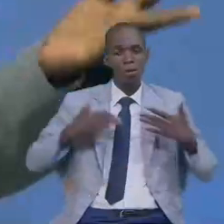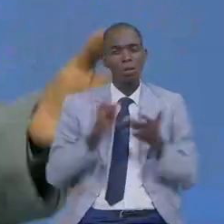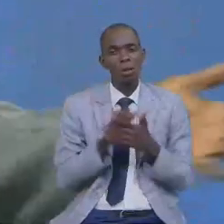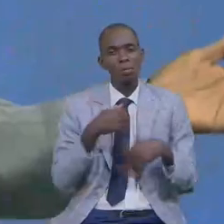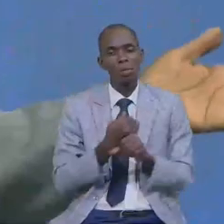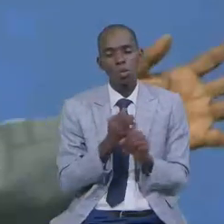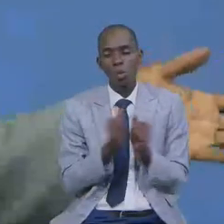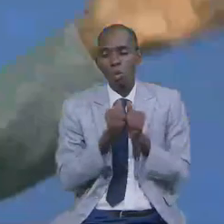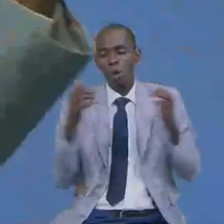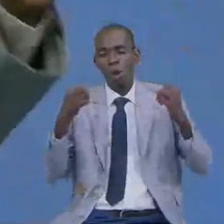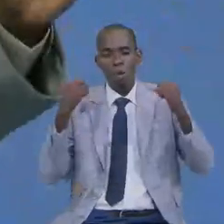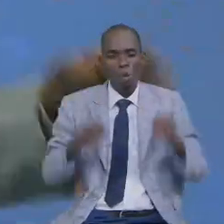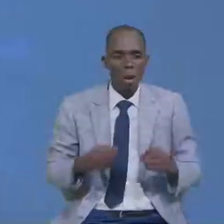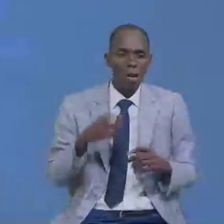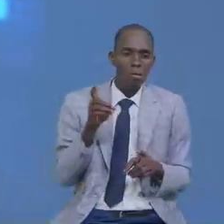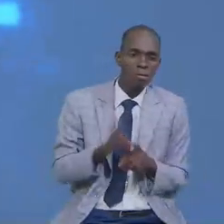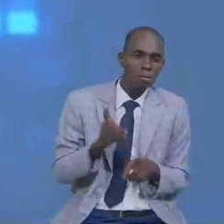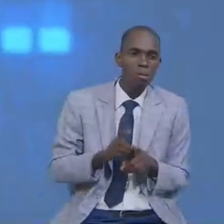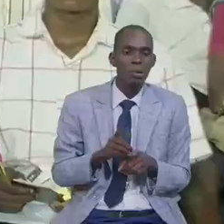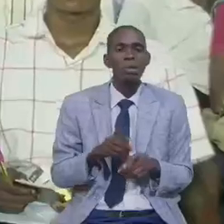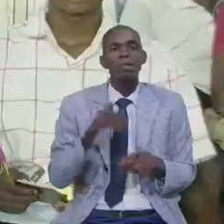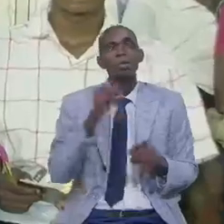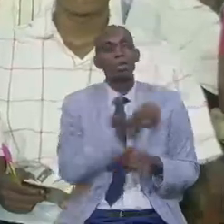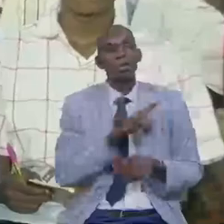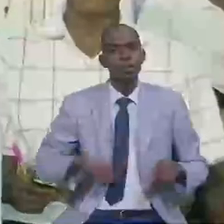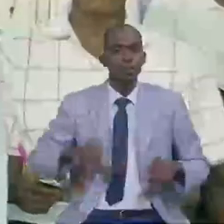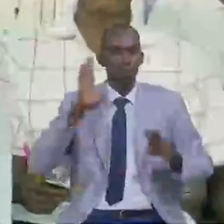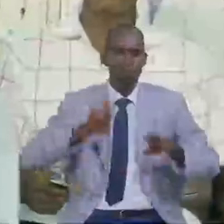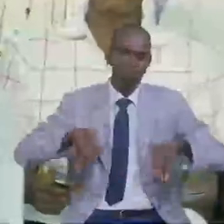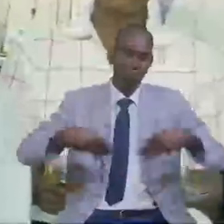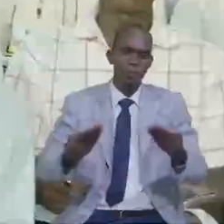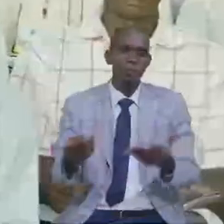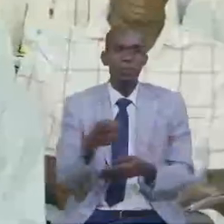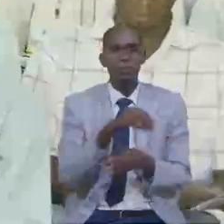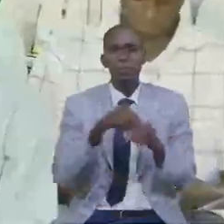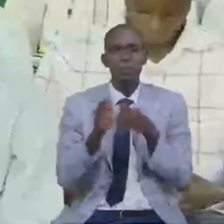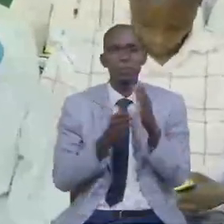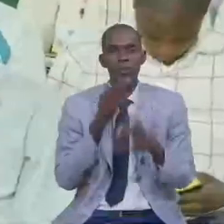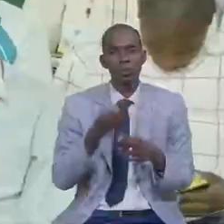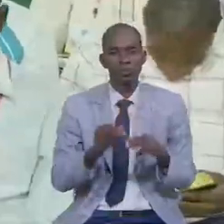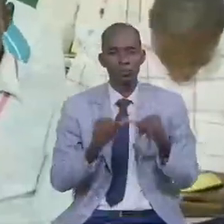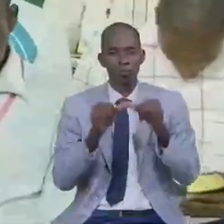impuissant, impotent, le Seigneur va pourvoir. Verset 11,